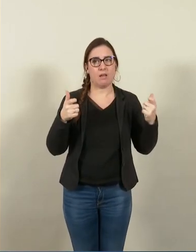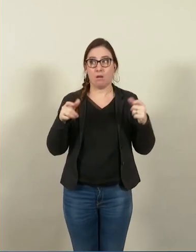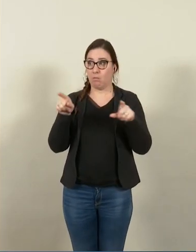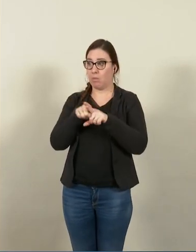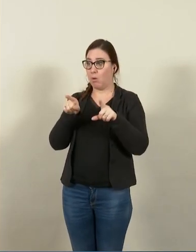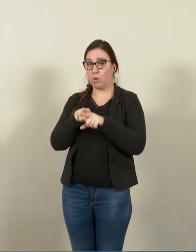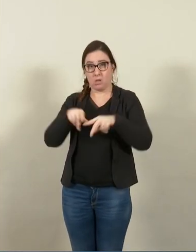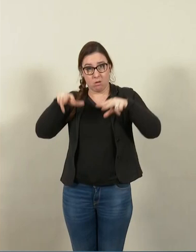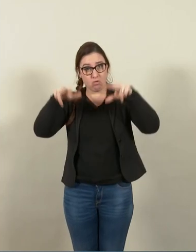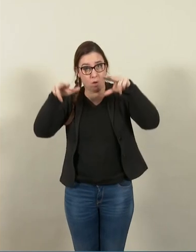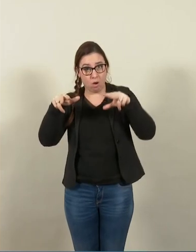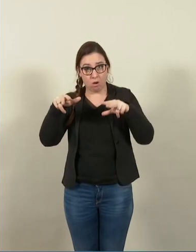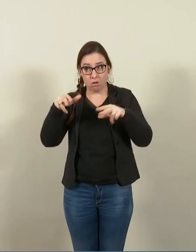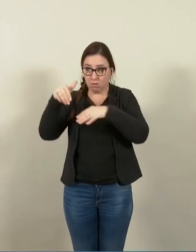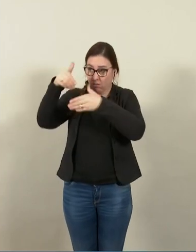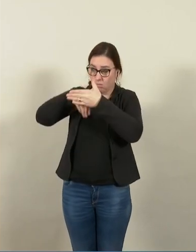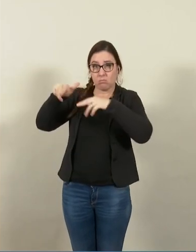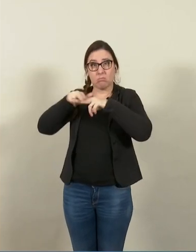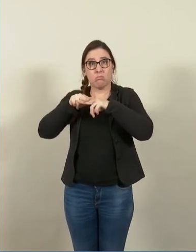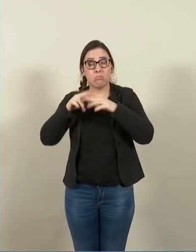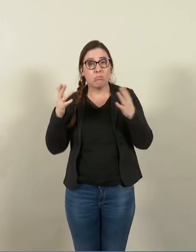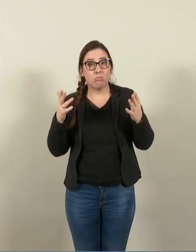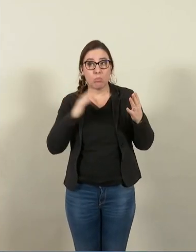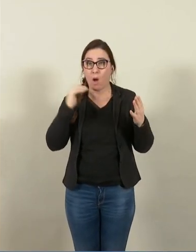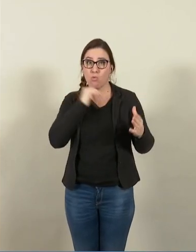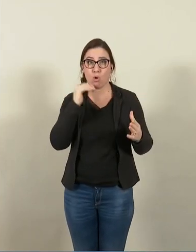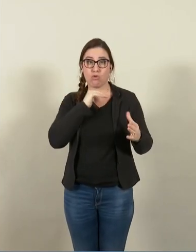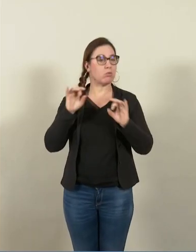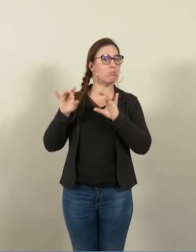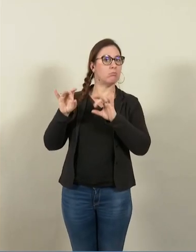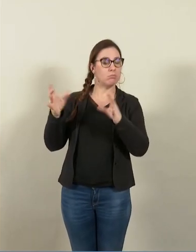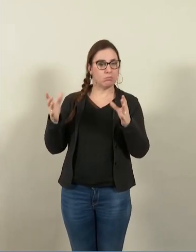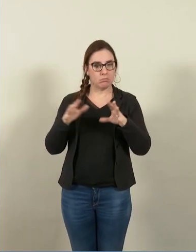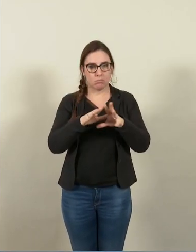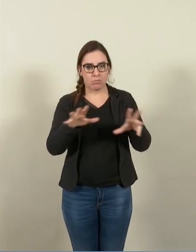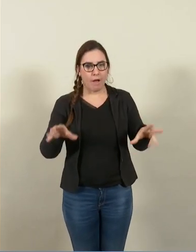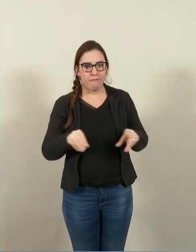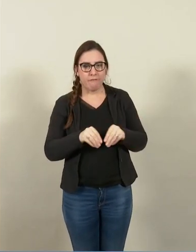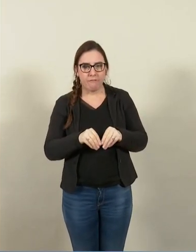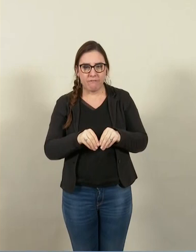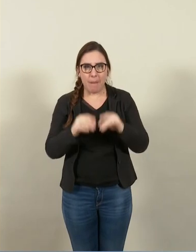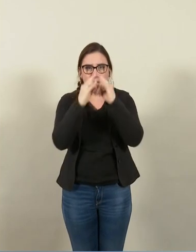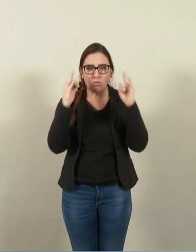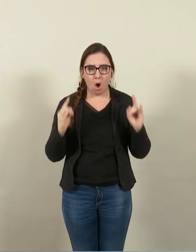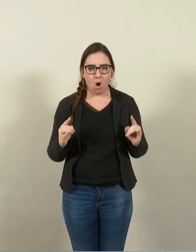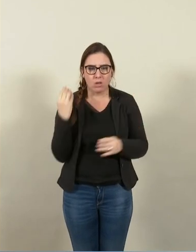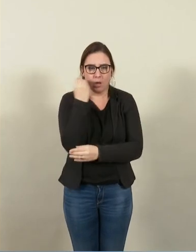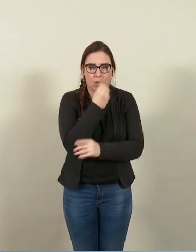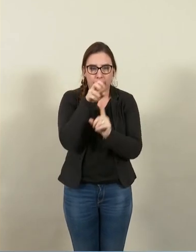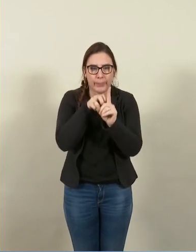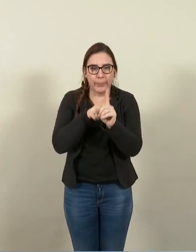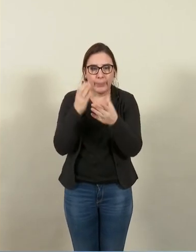utilisation de ces logements pour l'hébergement des d'urgence les familles sous les tentes en période de froid dans les